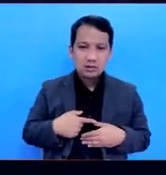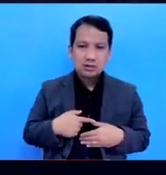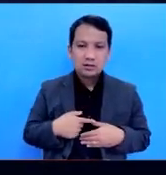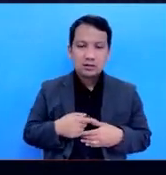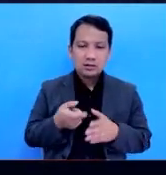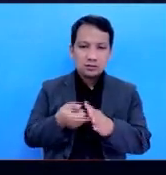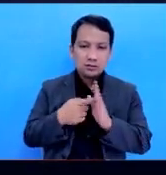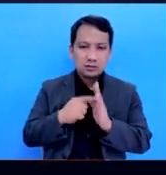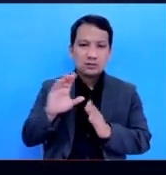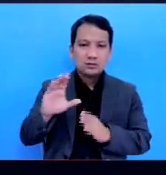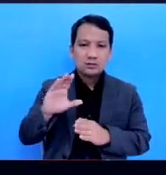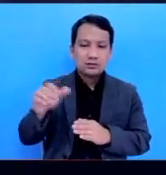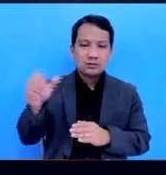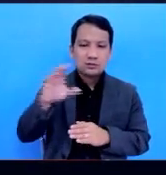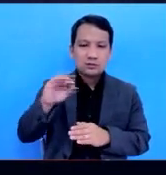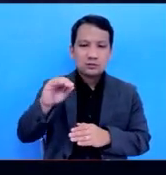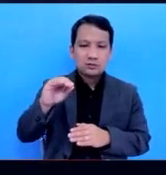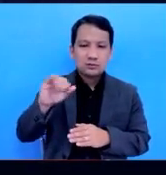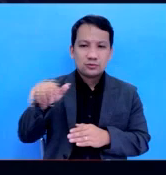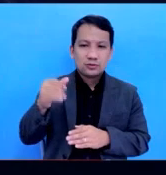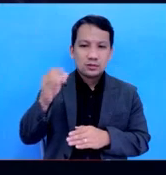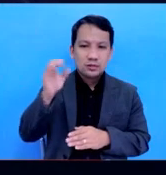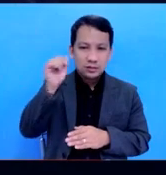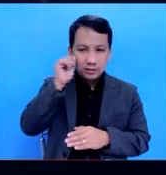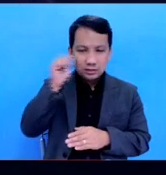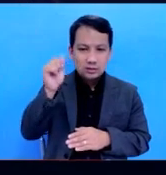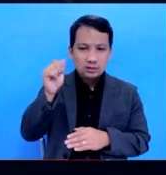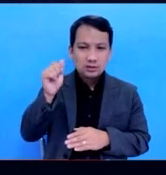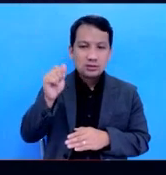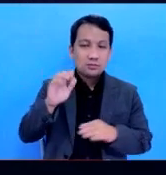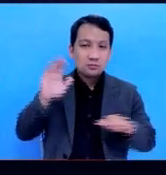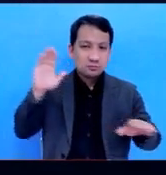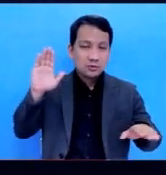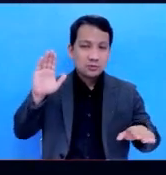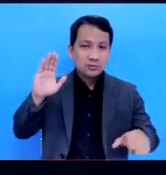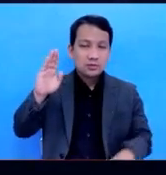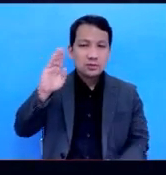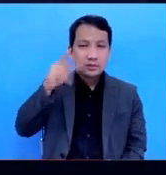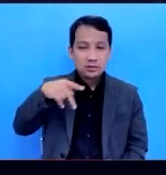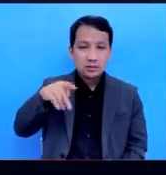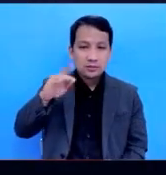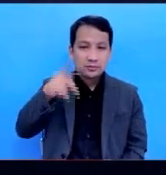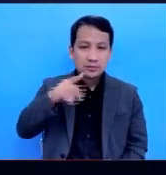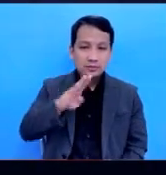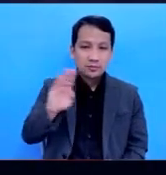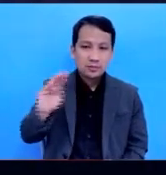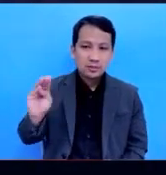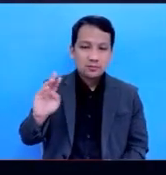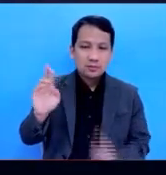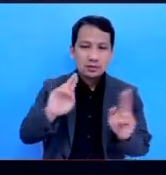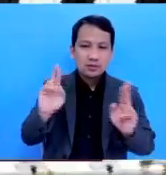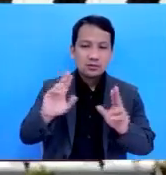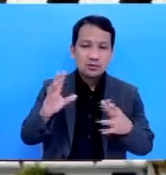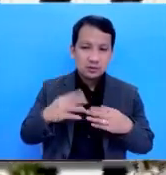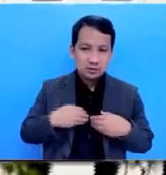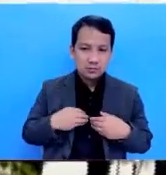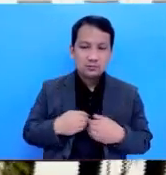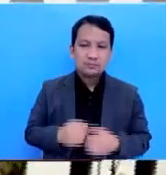si Chief Justice Alexander Gismundo para sa oath-taking ni PBBM. Pero handa raw siyang tanggapin